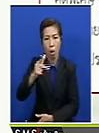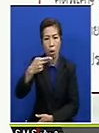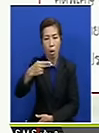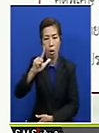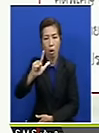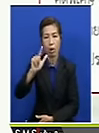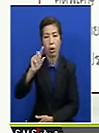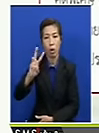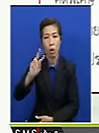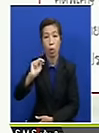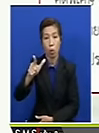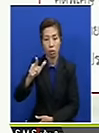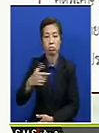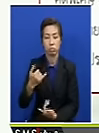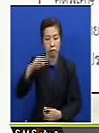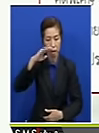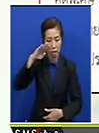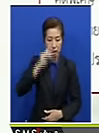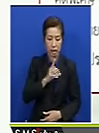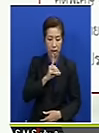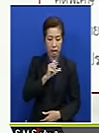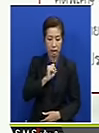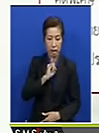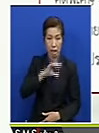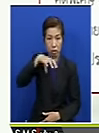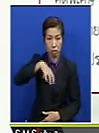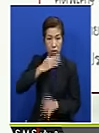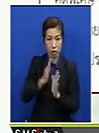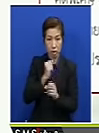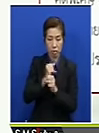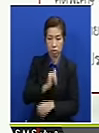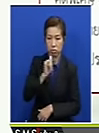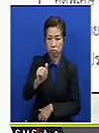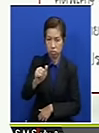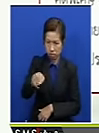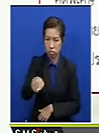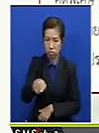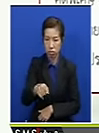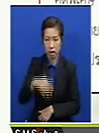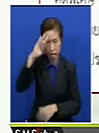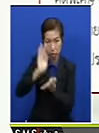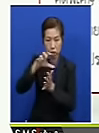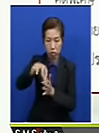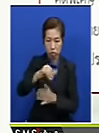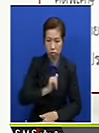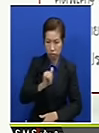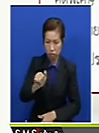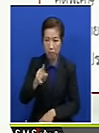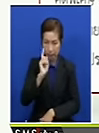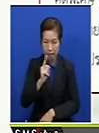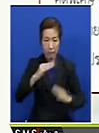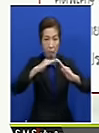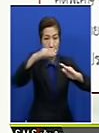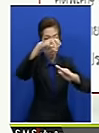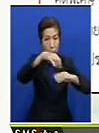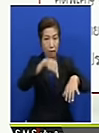คือเจ้าหน้าที่บริหารงานทั่วไปของ DSIบอกว่านำหมายเรียกผู้ต้องหาครั้งที่3เข้าไป